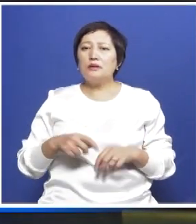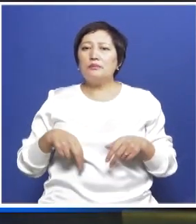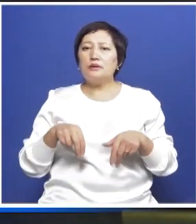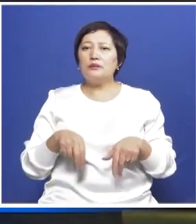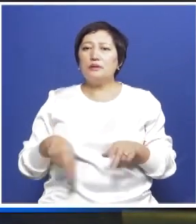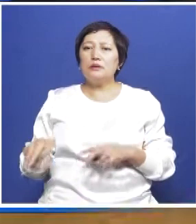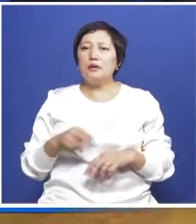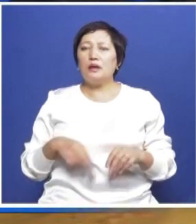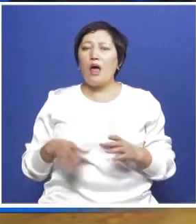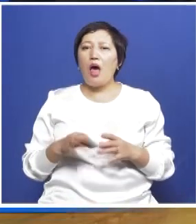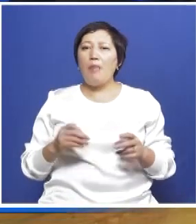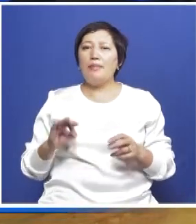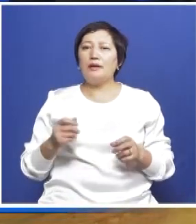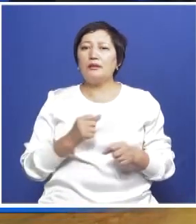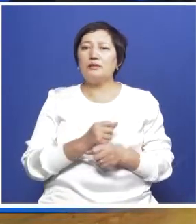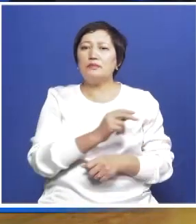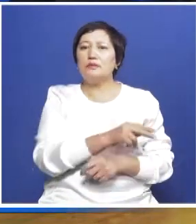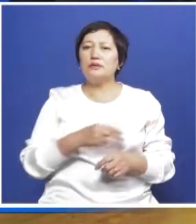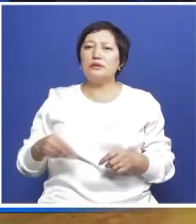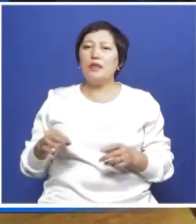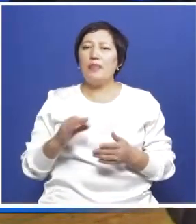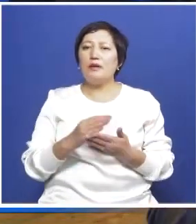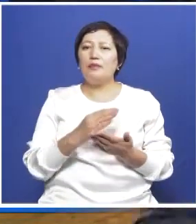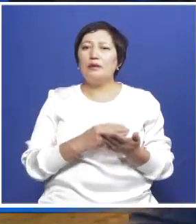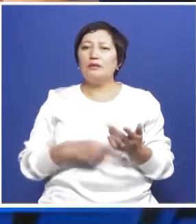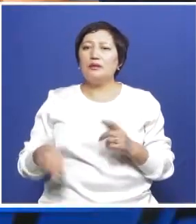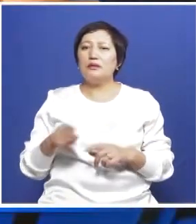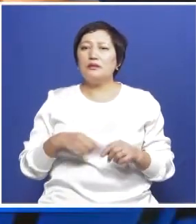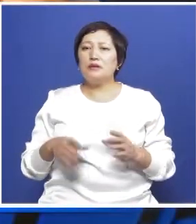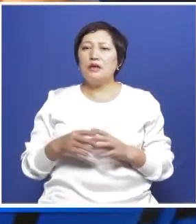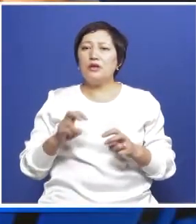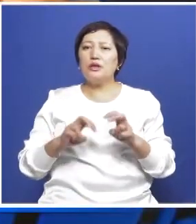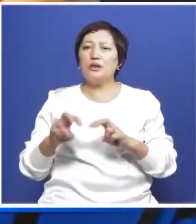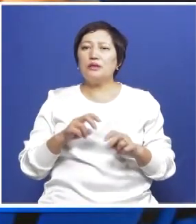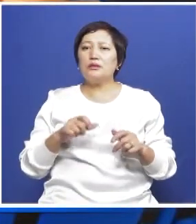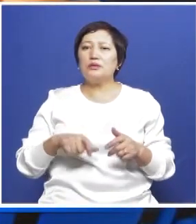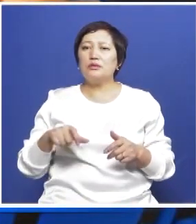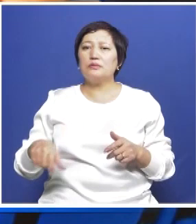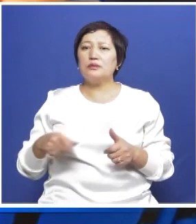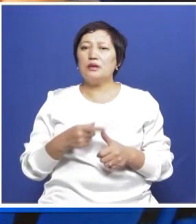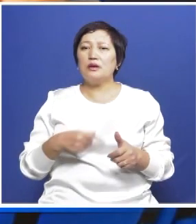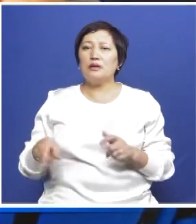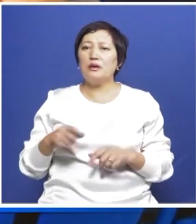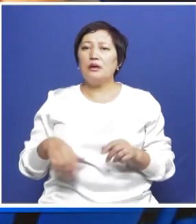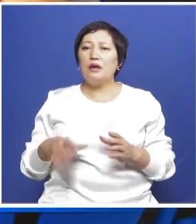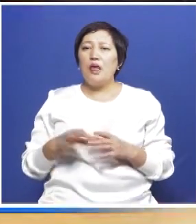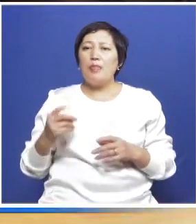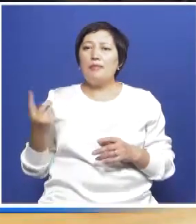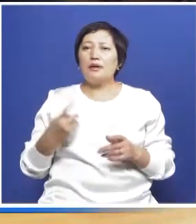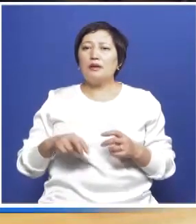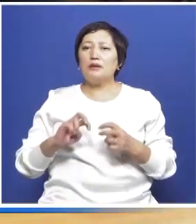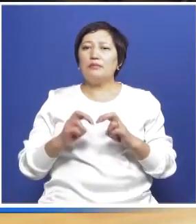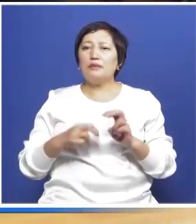инспекциясы тарапынан операторлар қызметтердің нормативке сәйкестігіне тексеріс жүргізілетіндігін атап өтті. Сондай-ақ